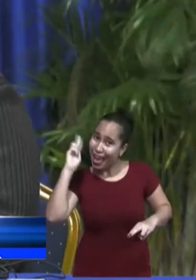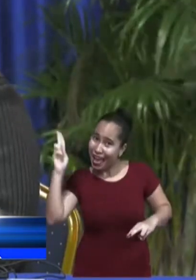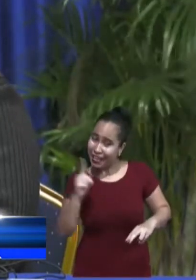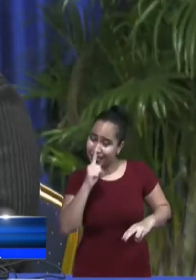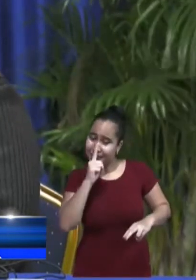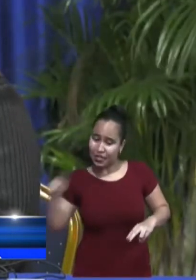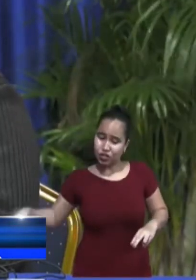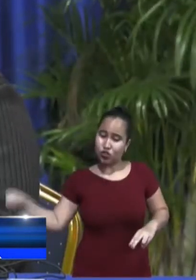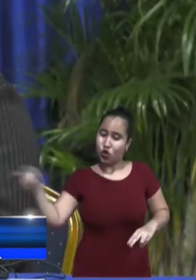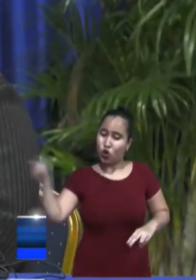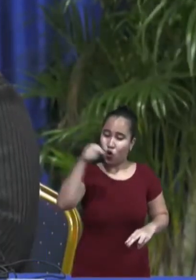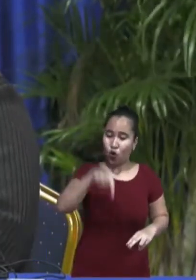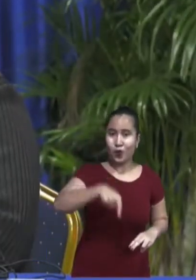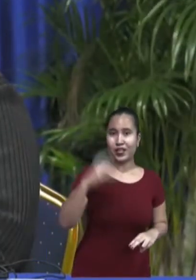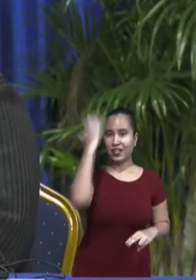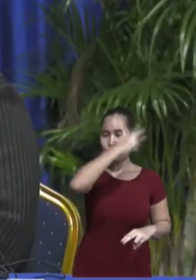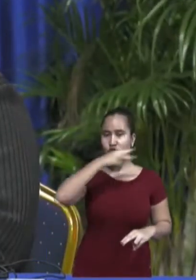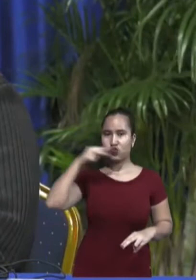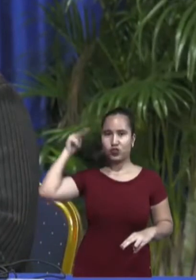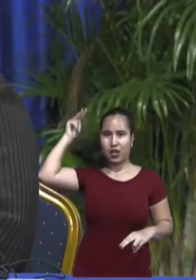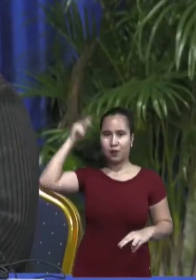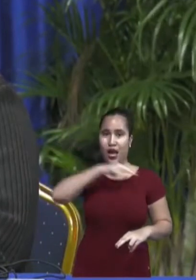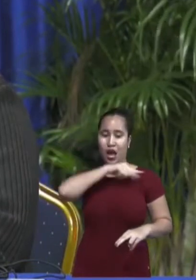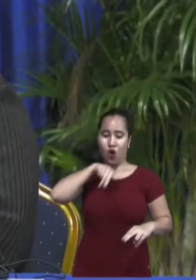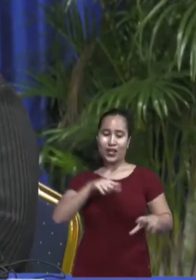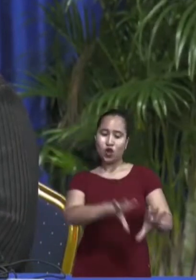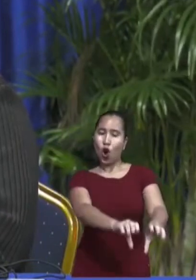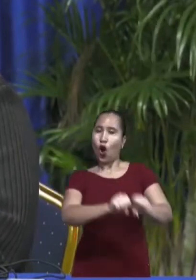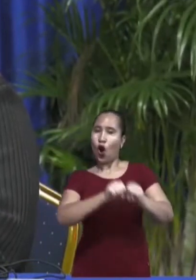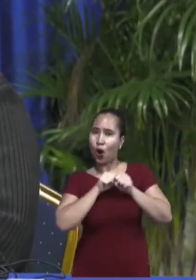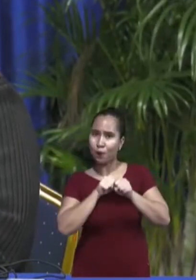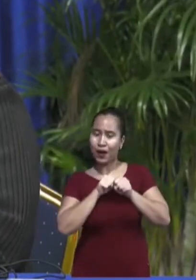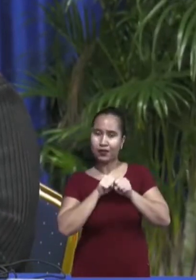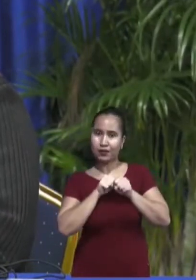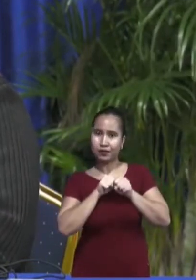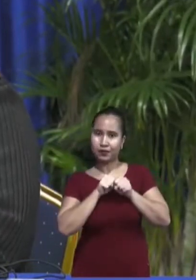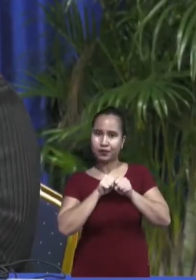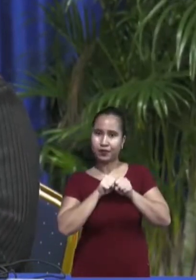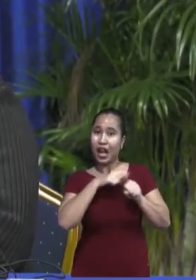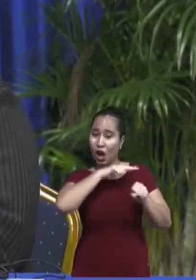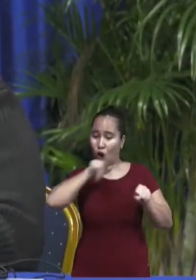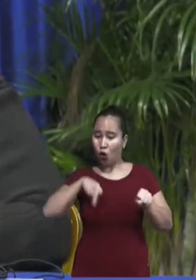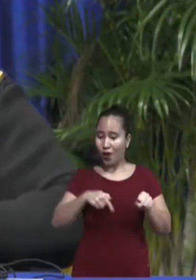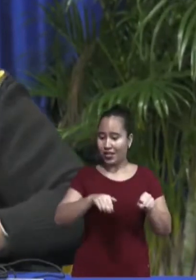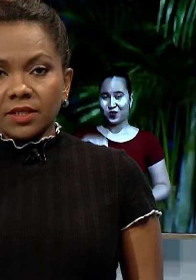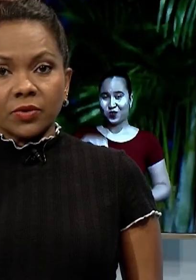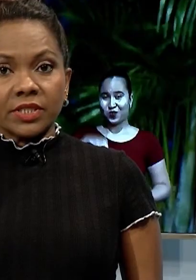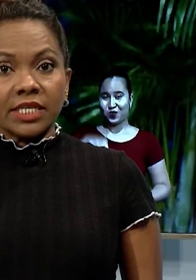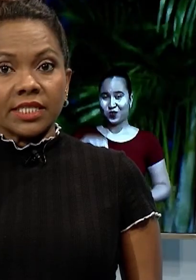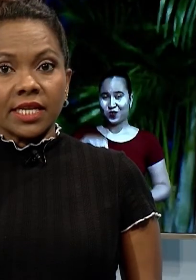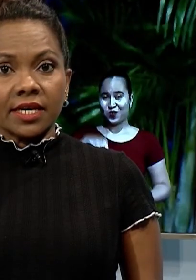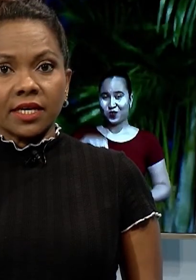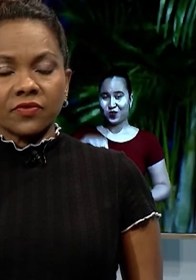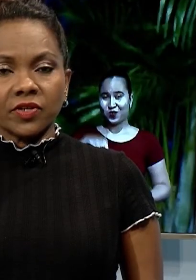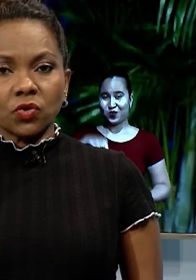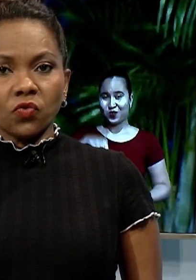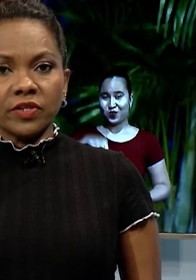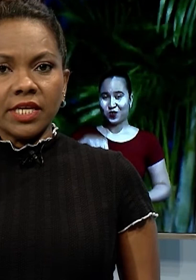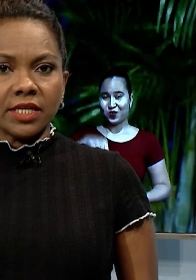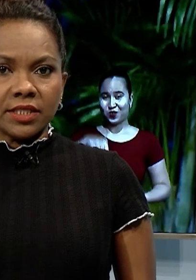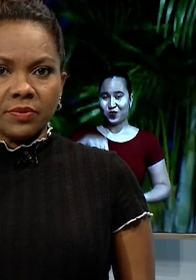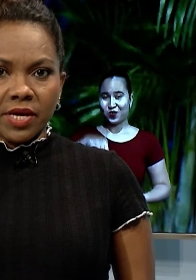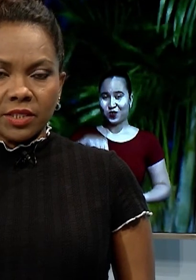hier in Suriname zijn, worden ze opgepakt en zullen ze dus in elk geval in quarantaine worden geplaatst. Dat was Jerry Slijngaard